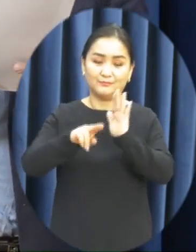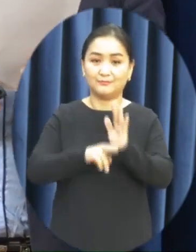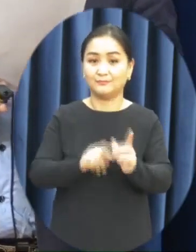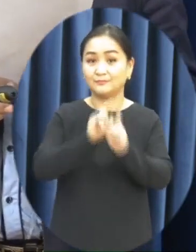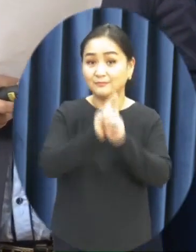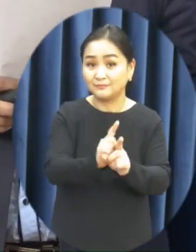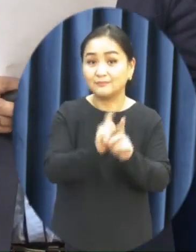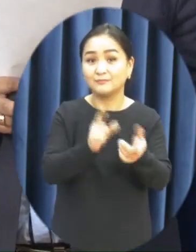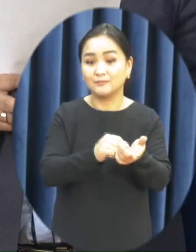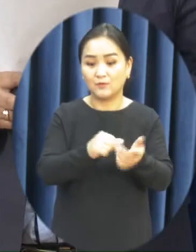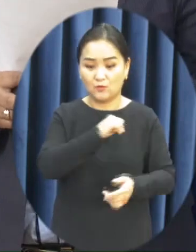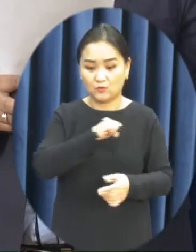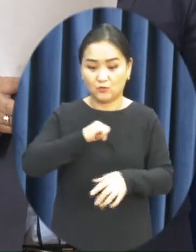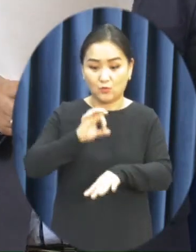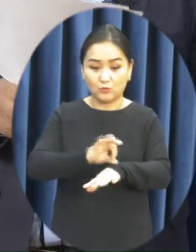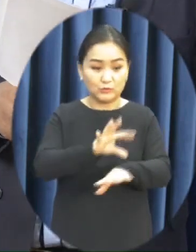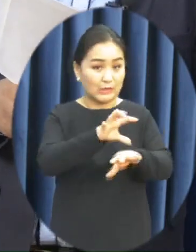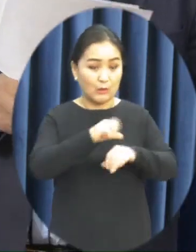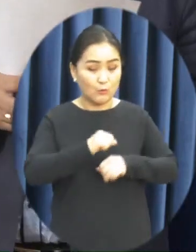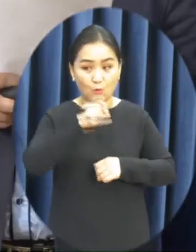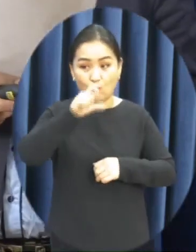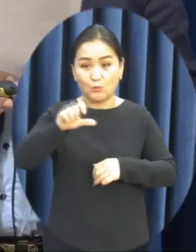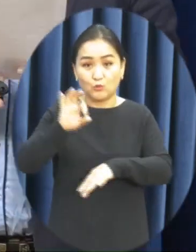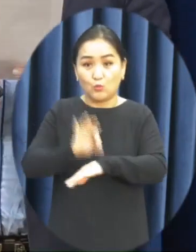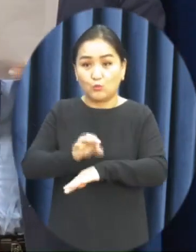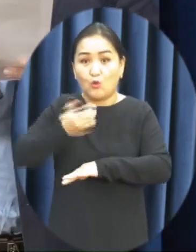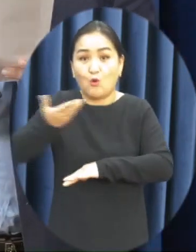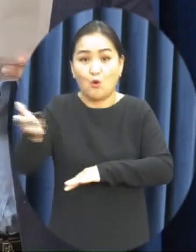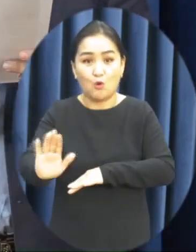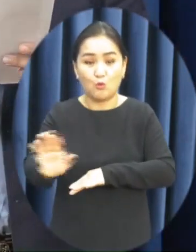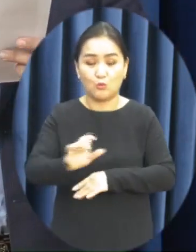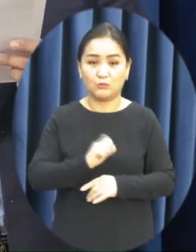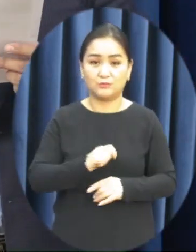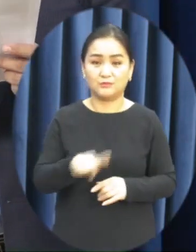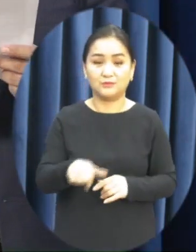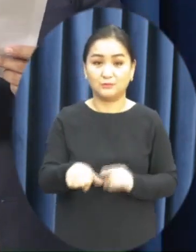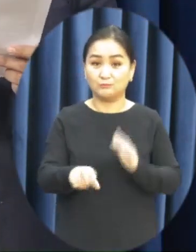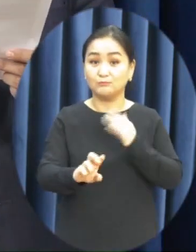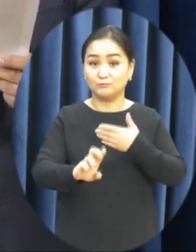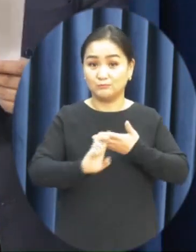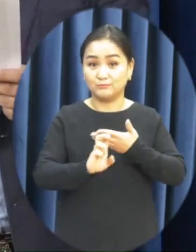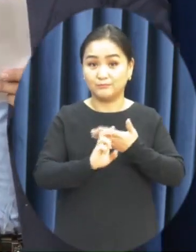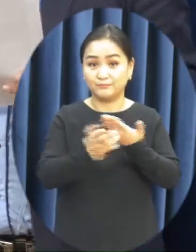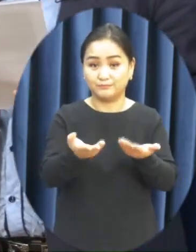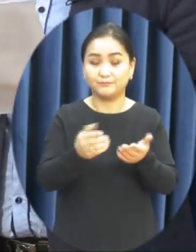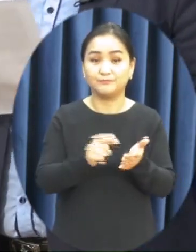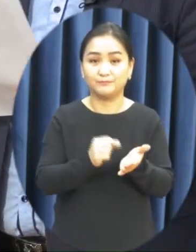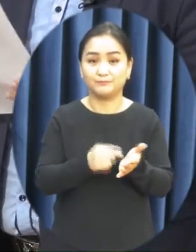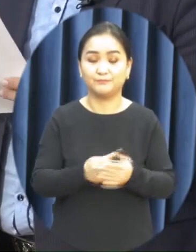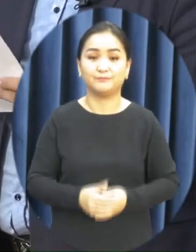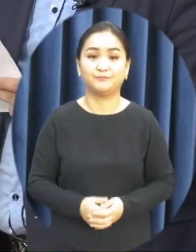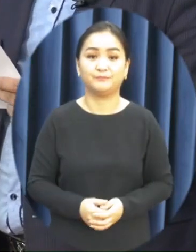མེར ལྡྱོག ནུག དེག དགས ཁག ནེས ཁདུས ཁག སུང གཏུར འདག